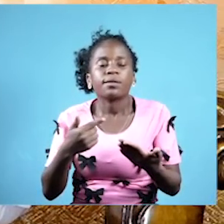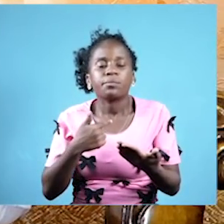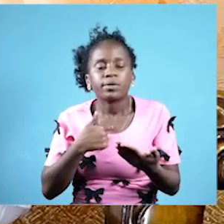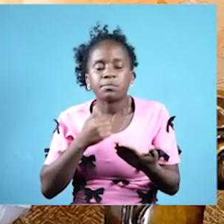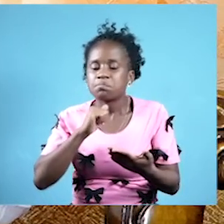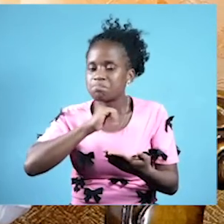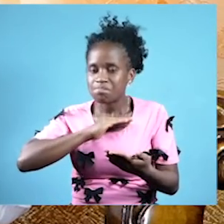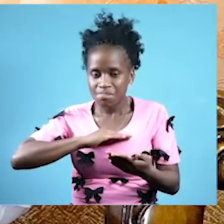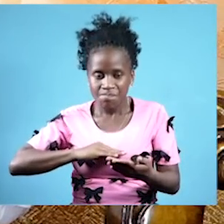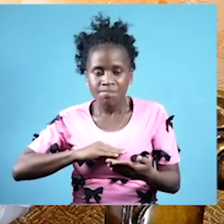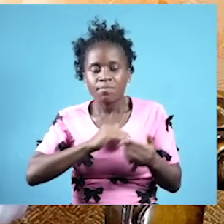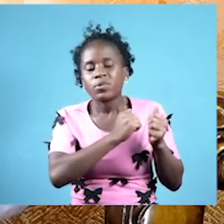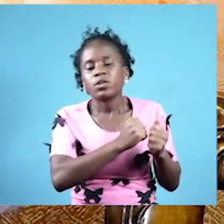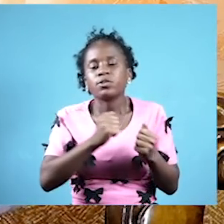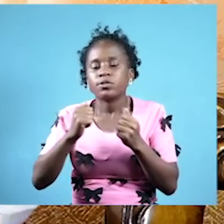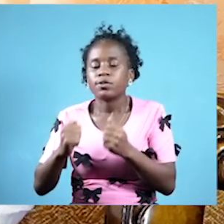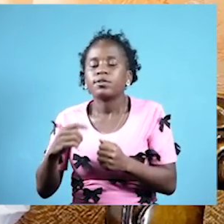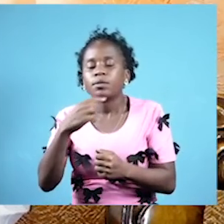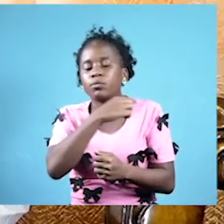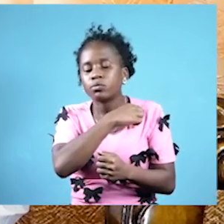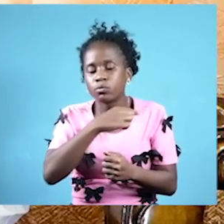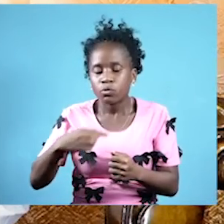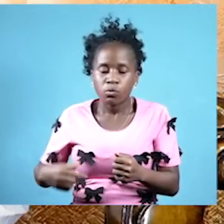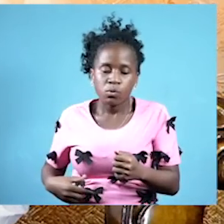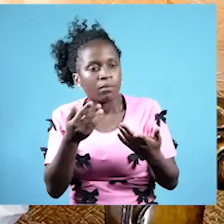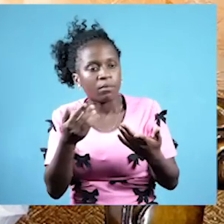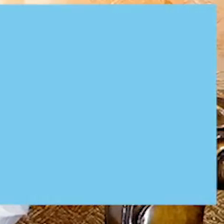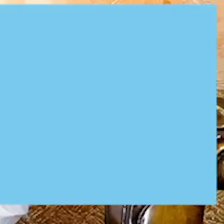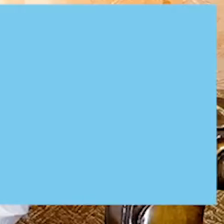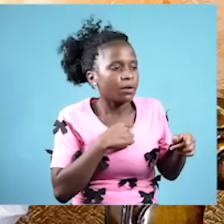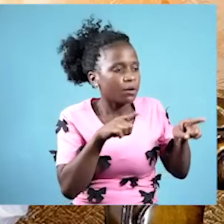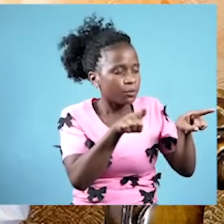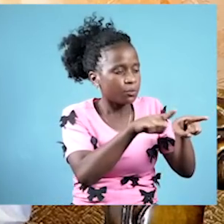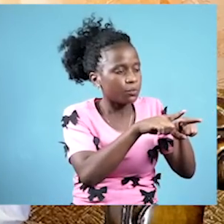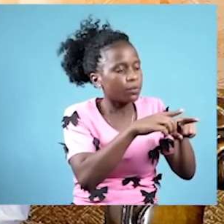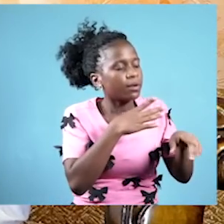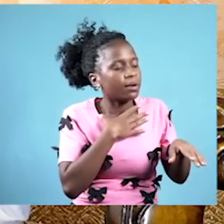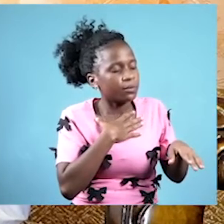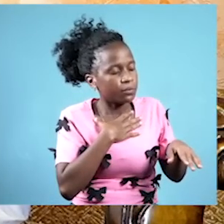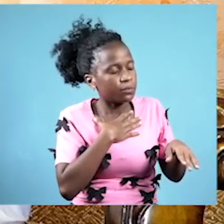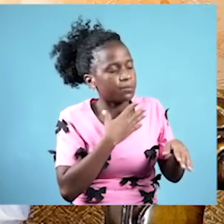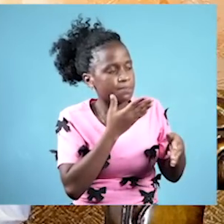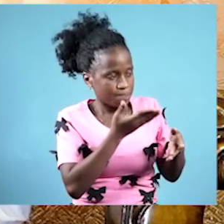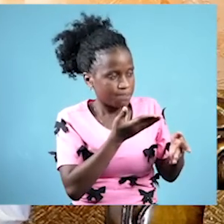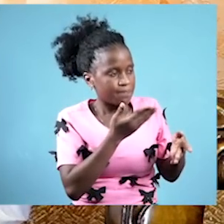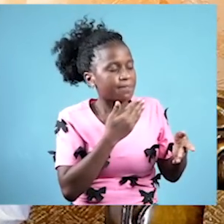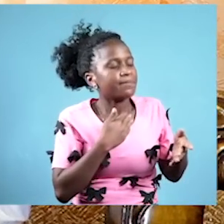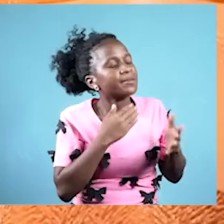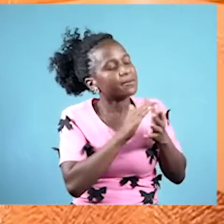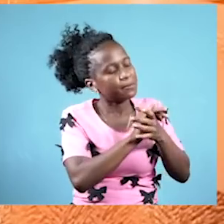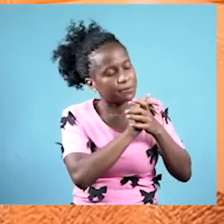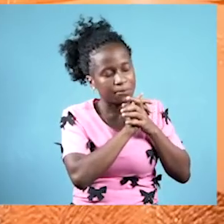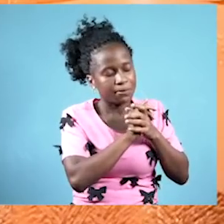unaowaongoza. Lakini kwa ujumla mimi mpaka sasa hivi nimeridhishwa sana na utendaji wa Mheshimiwa